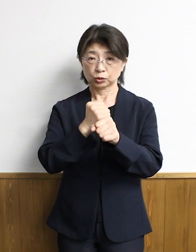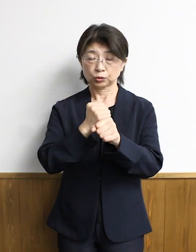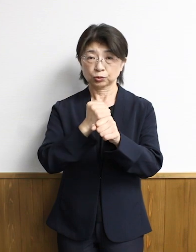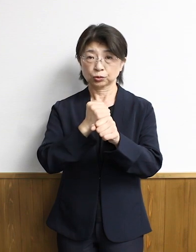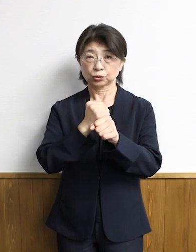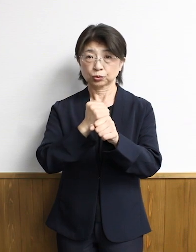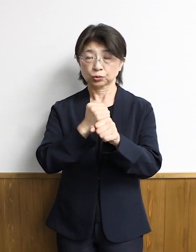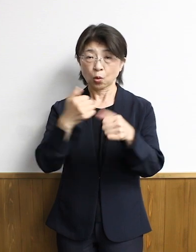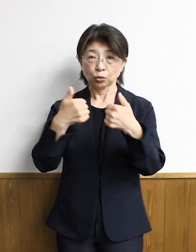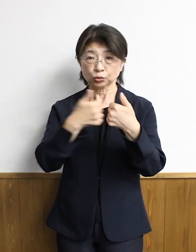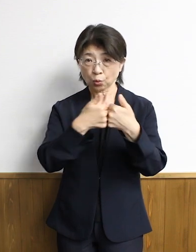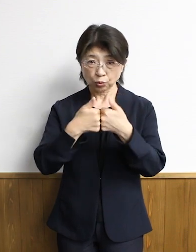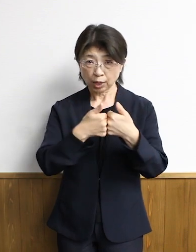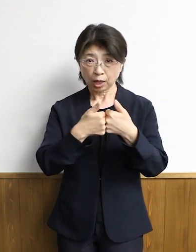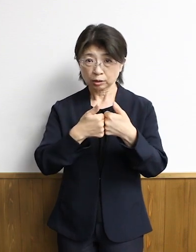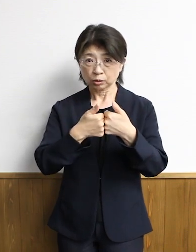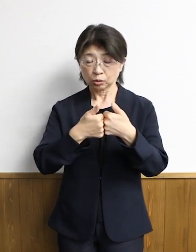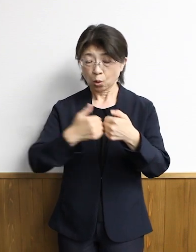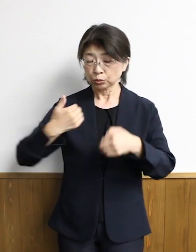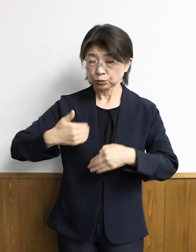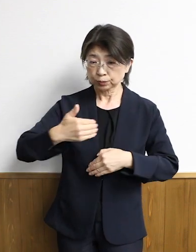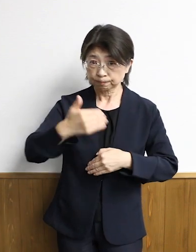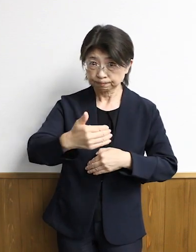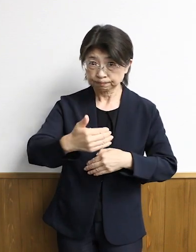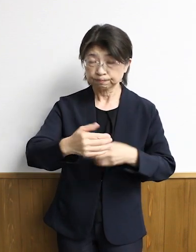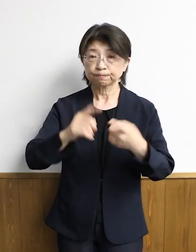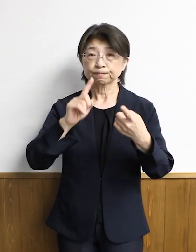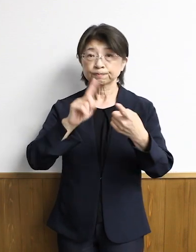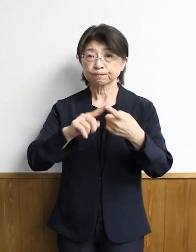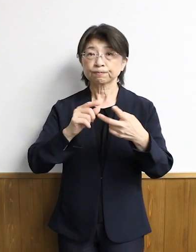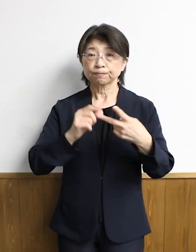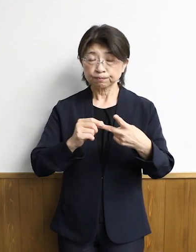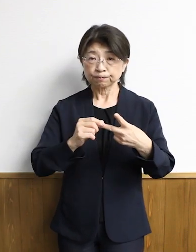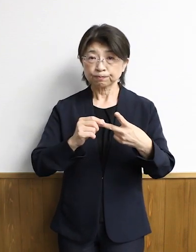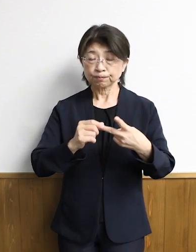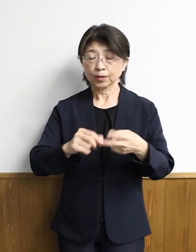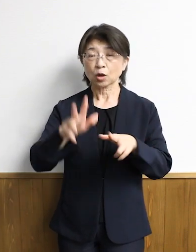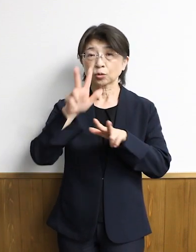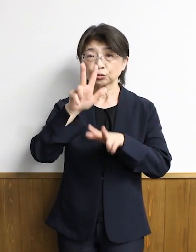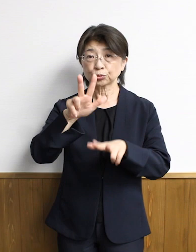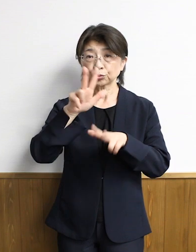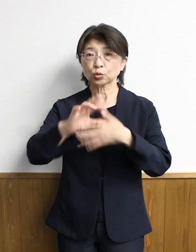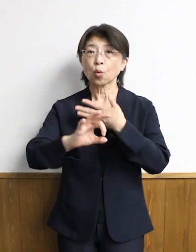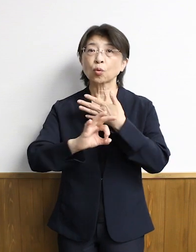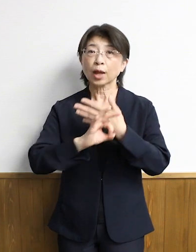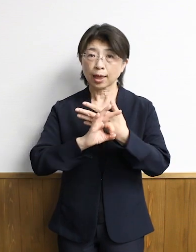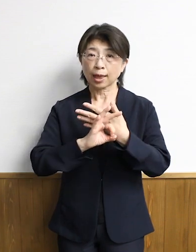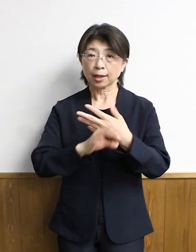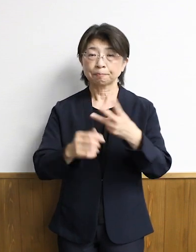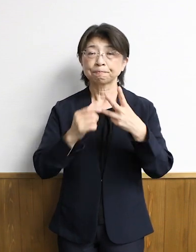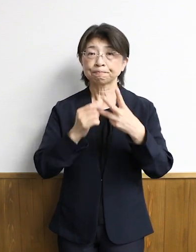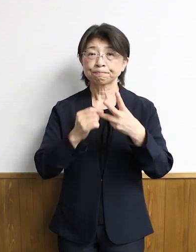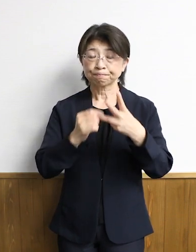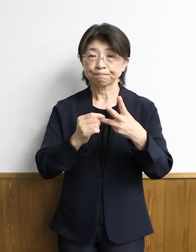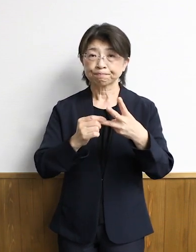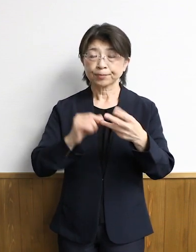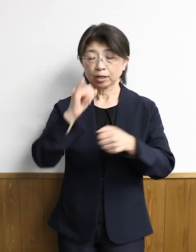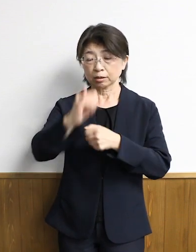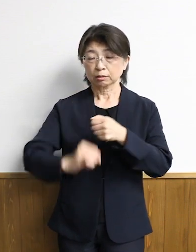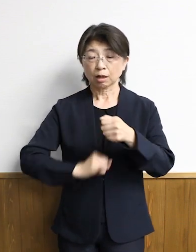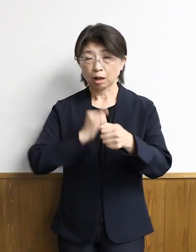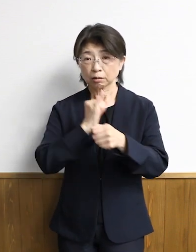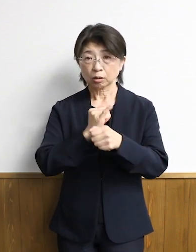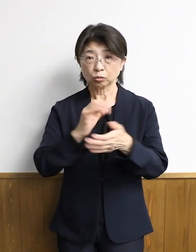の手順やルールの例作ったルールを見届けネットを利用する子供たち